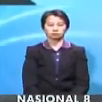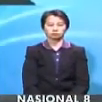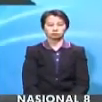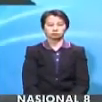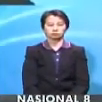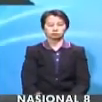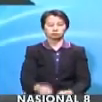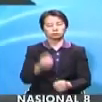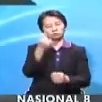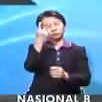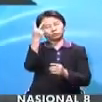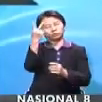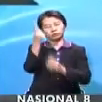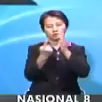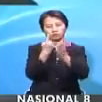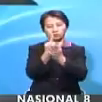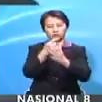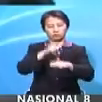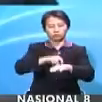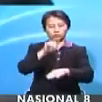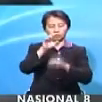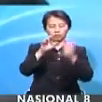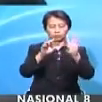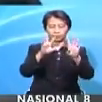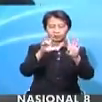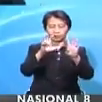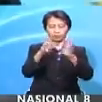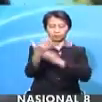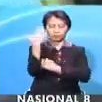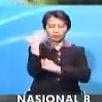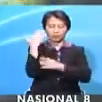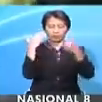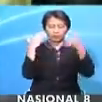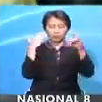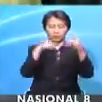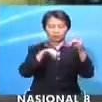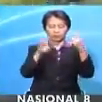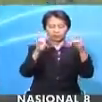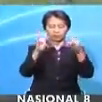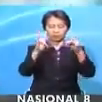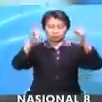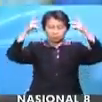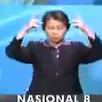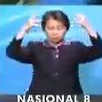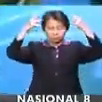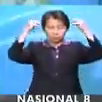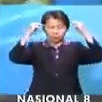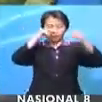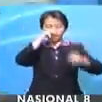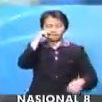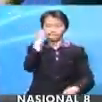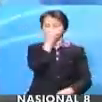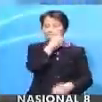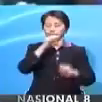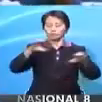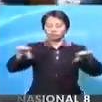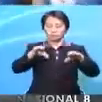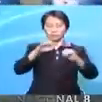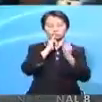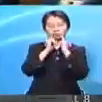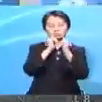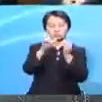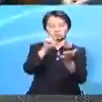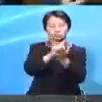beberapa jam Selepas itu pada pukul 04.30 pagi 18 Juni mengadakan sidang media